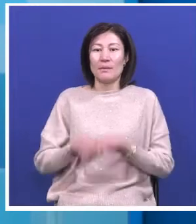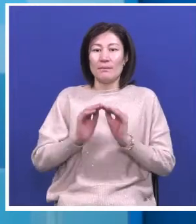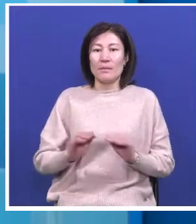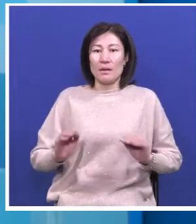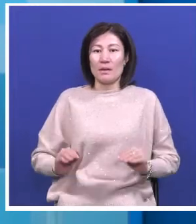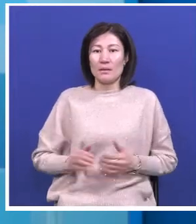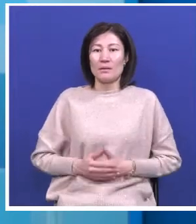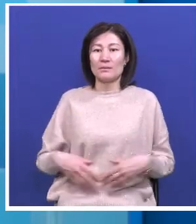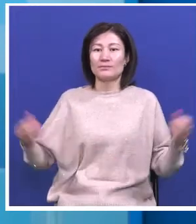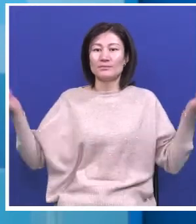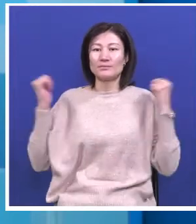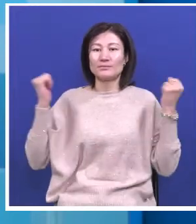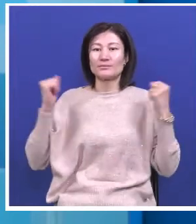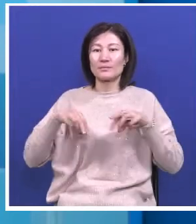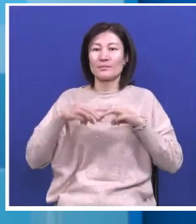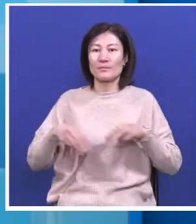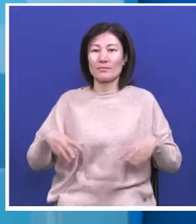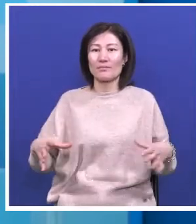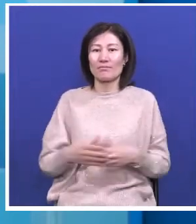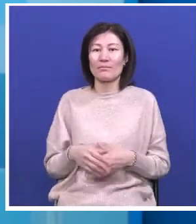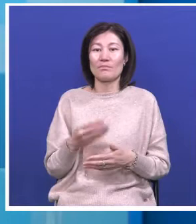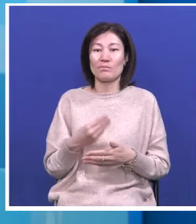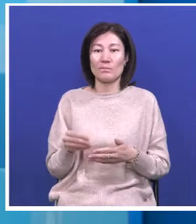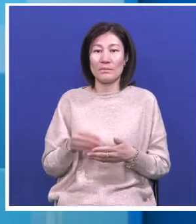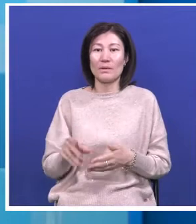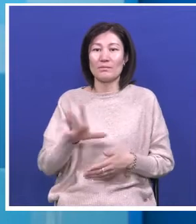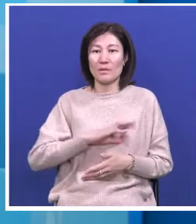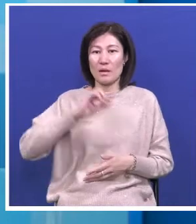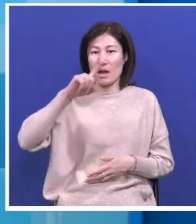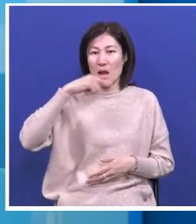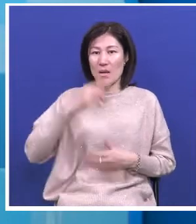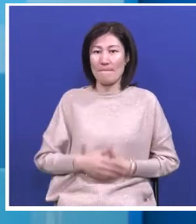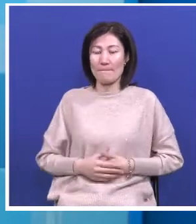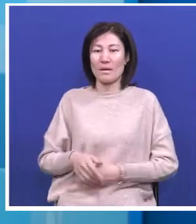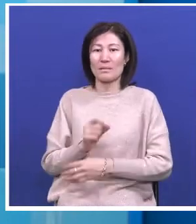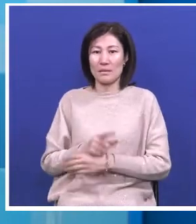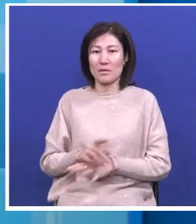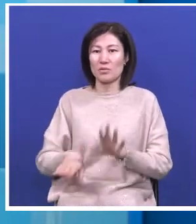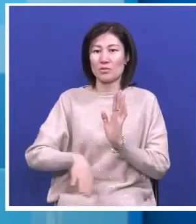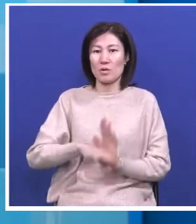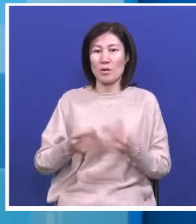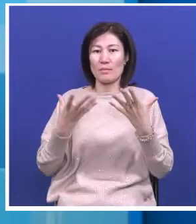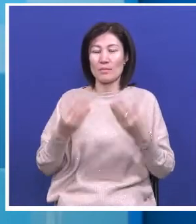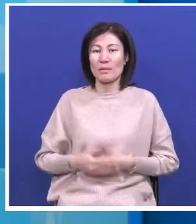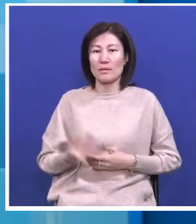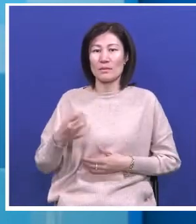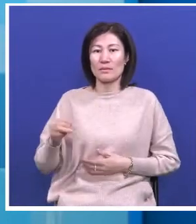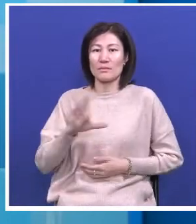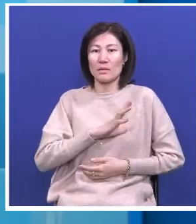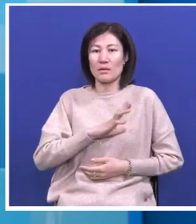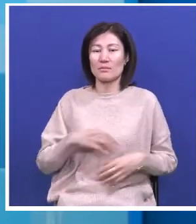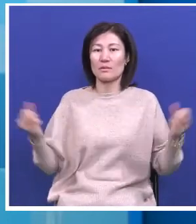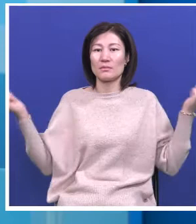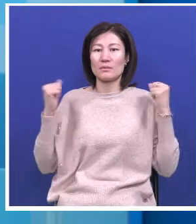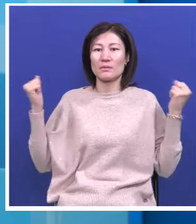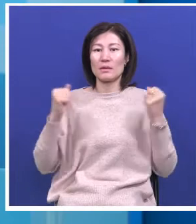Балалардың жекеменшік спорт секциялары мемлекет тарапынан қаржыландырылуда. Дегенмен оларға қойылған талап та жоғары. Нысанда заманауи спорт залдарынан